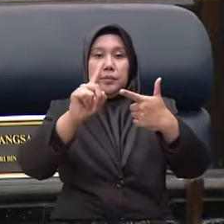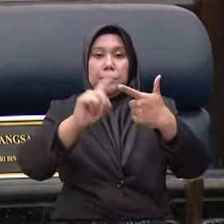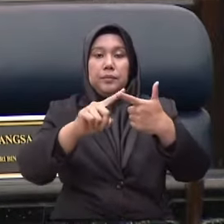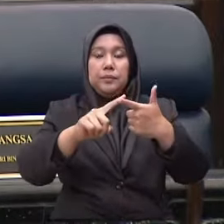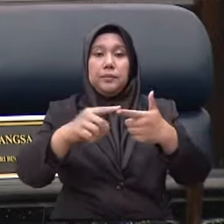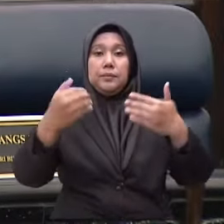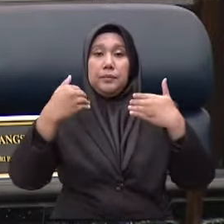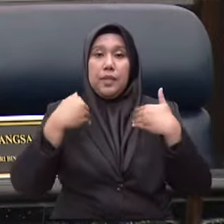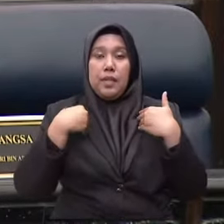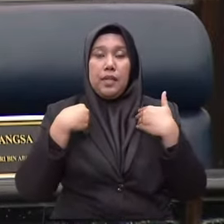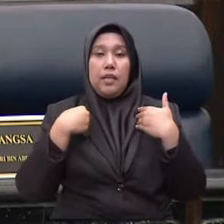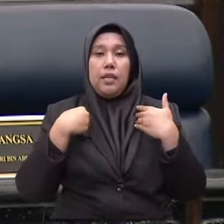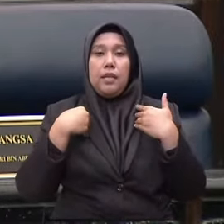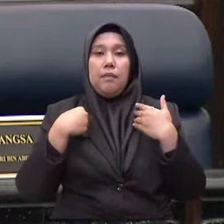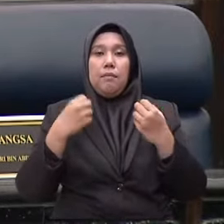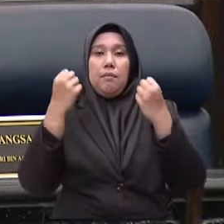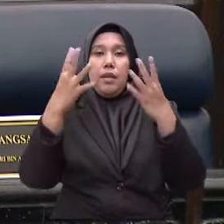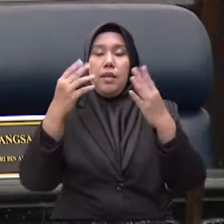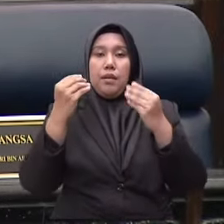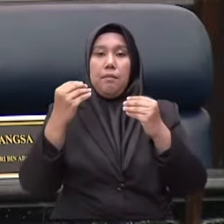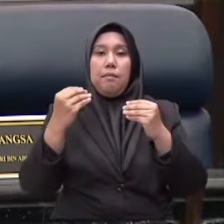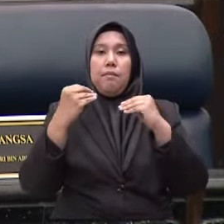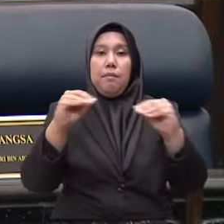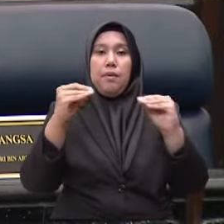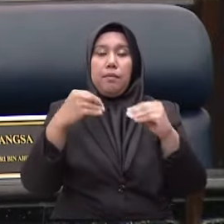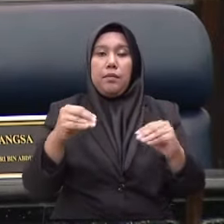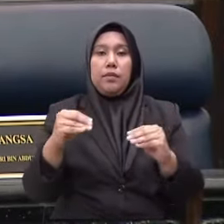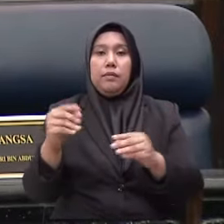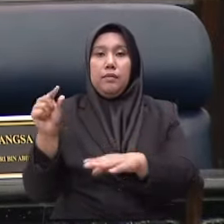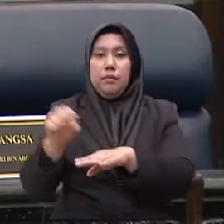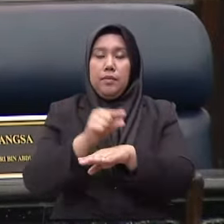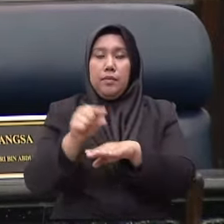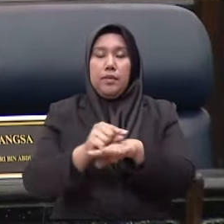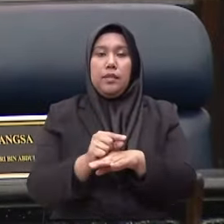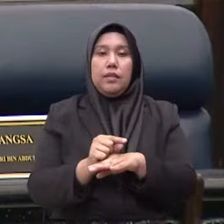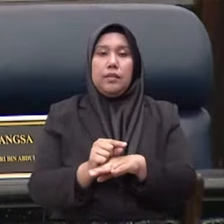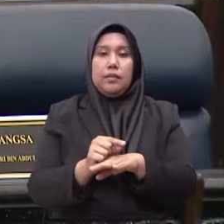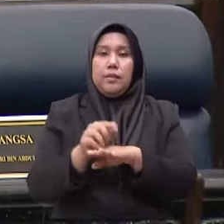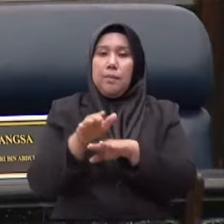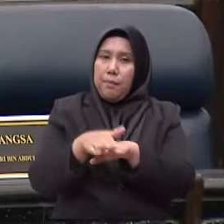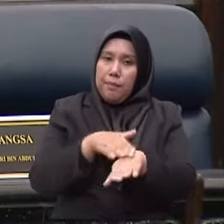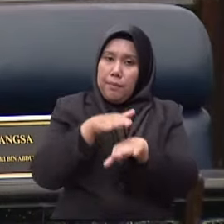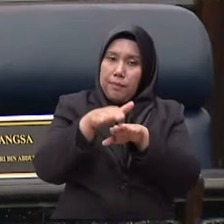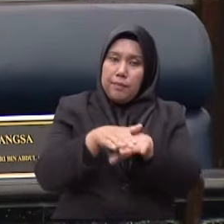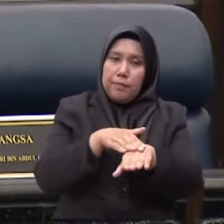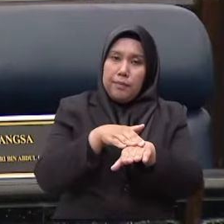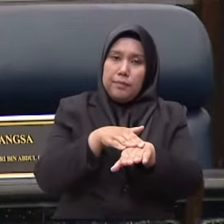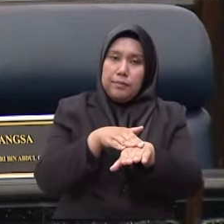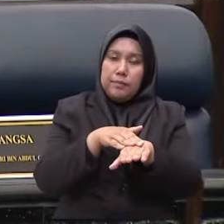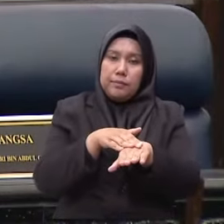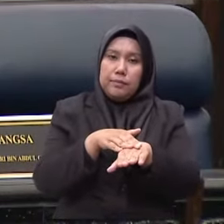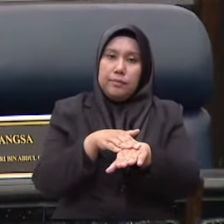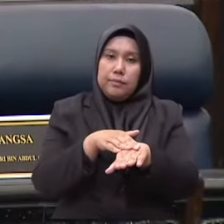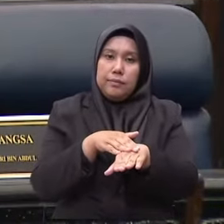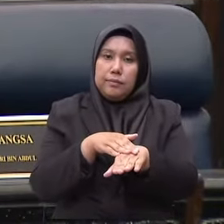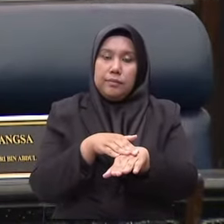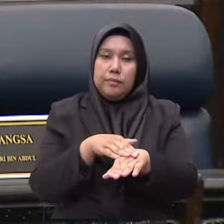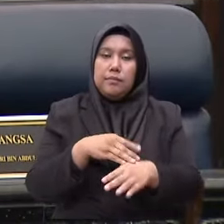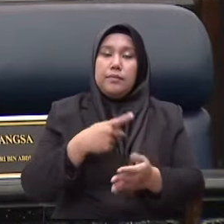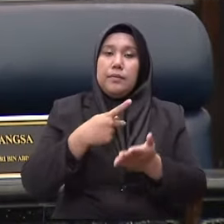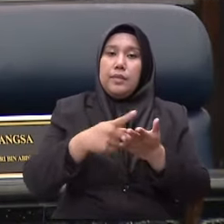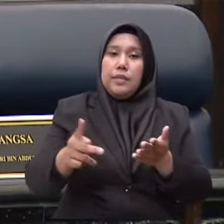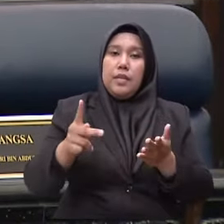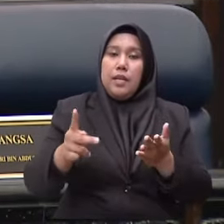ada banyak perbelanjaan penggunaan yang semakin perlahan terutamanya apabila perbelanjaan sektor